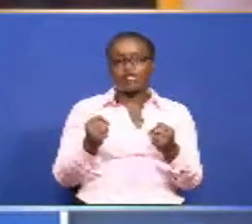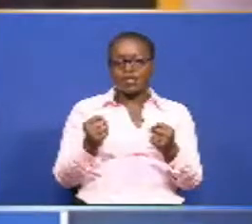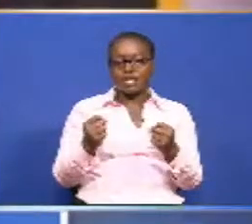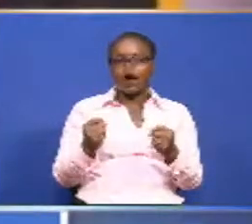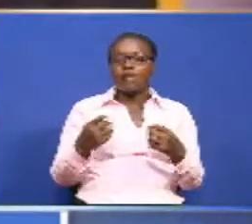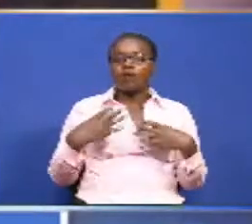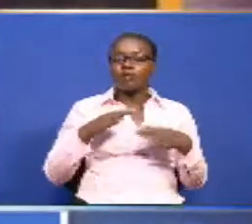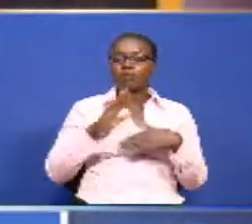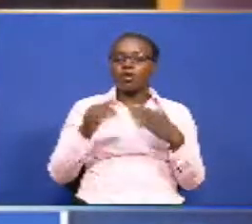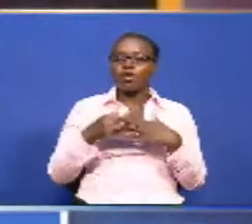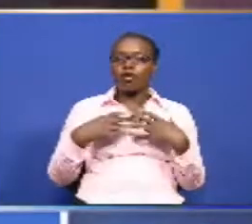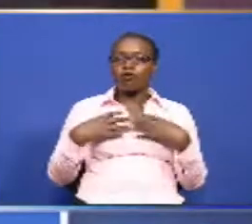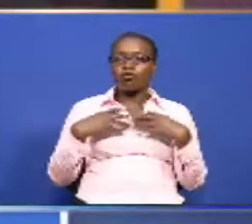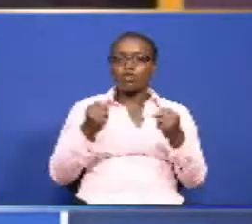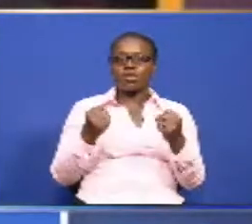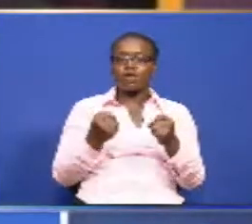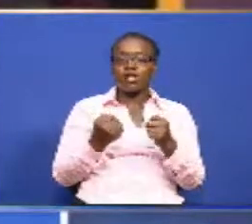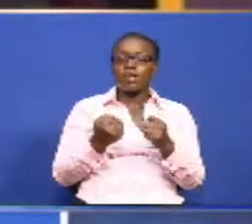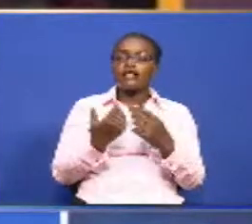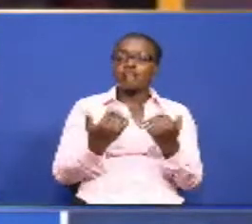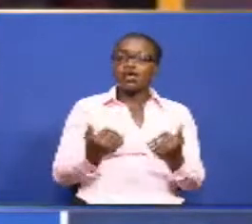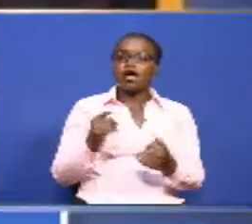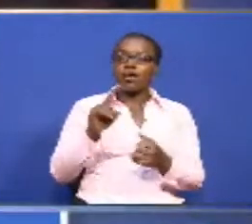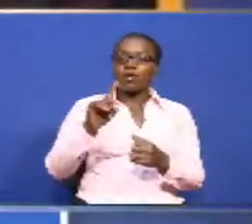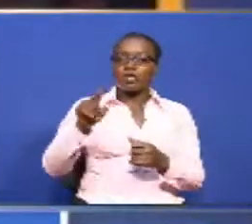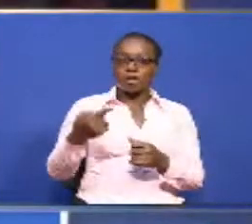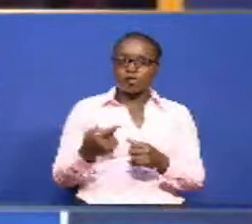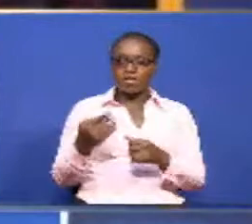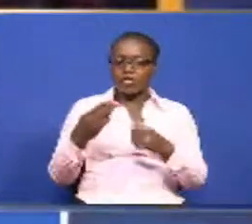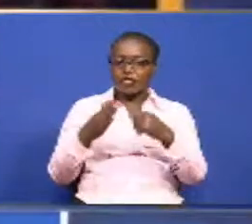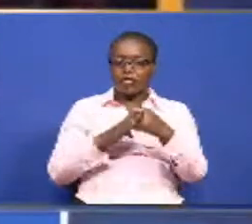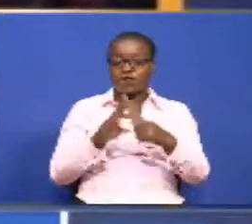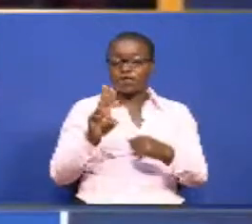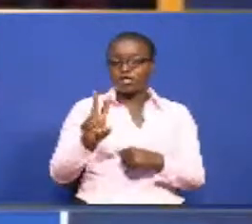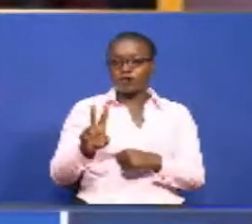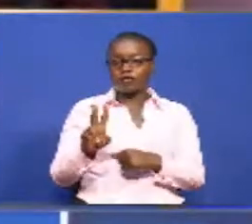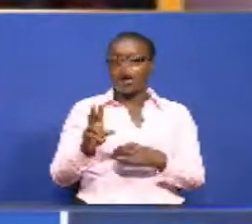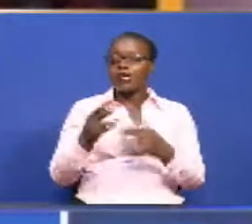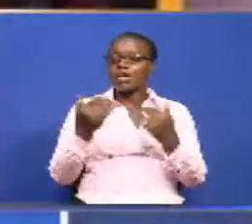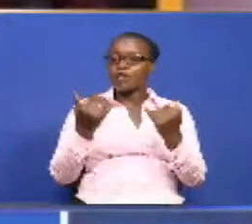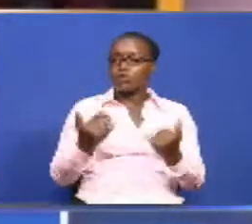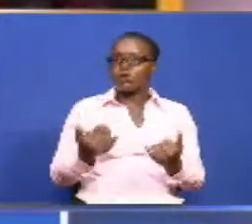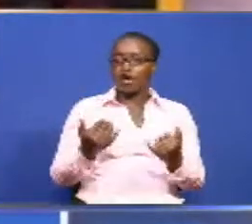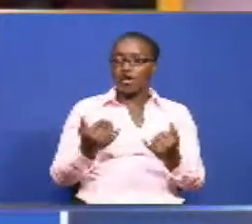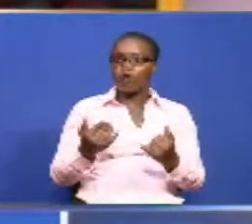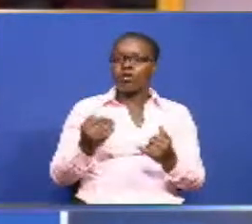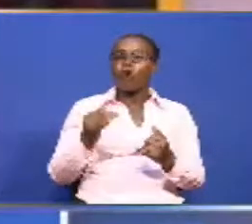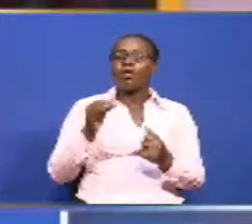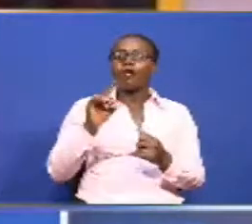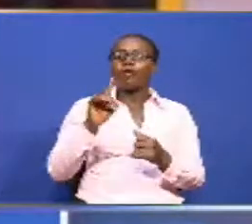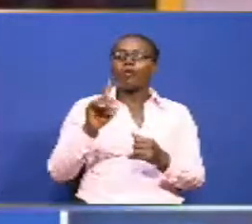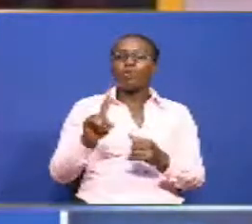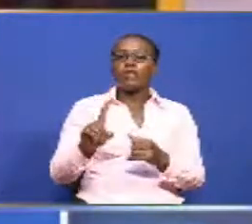Idadi ya waliopona sasa ni 1092. Kufikia sasa watu